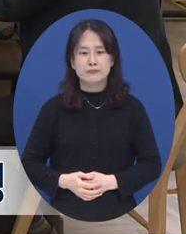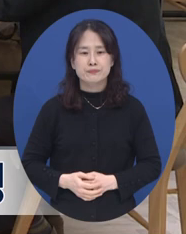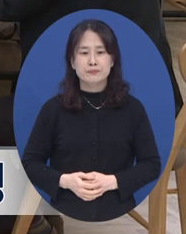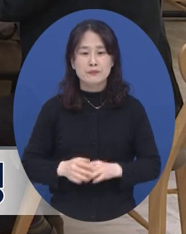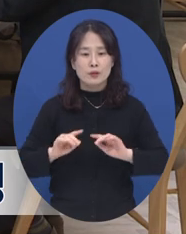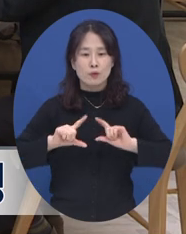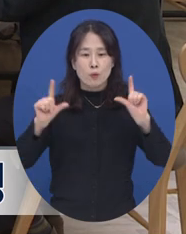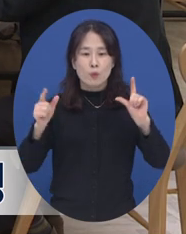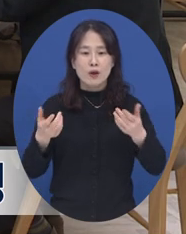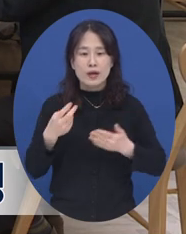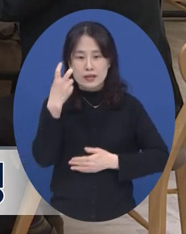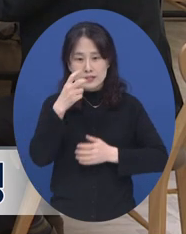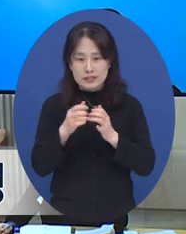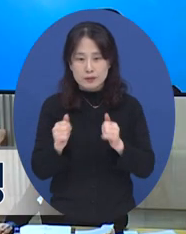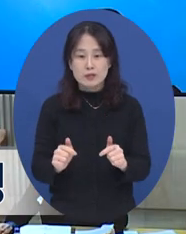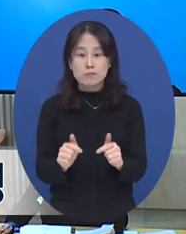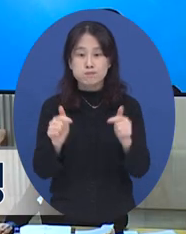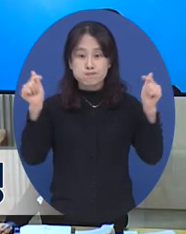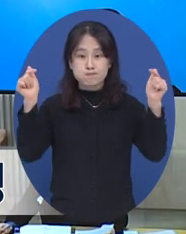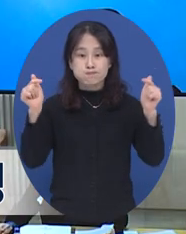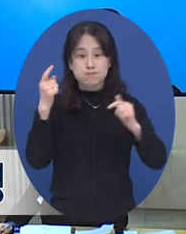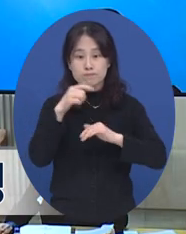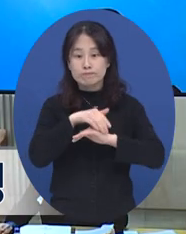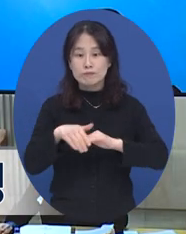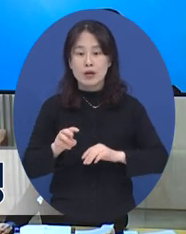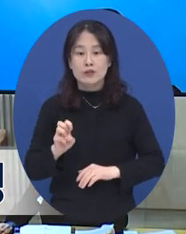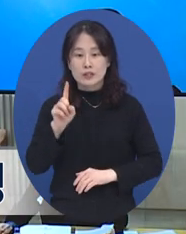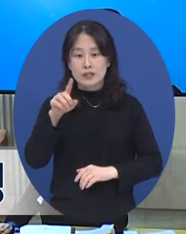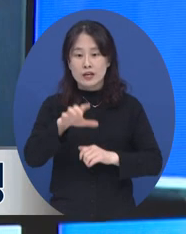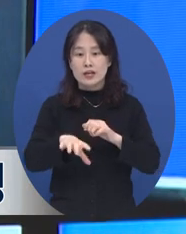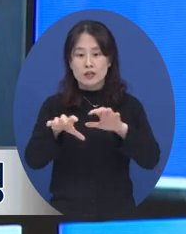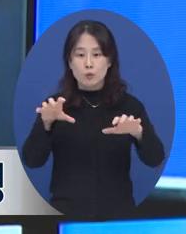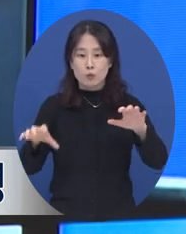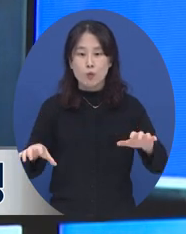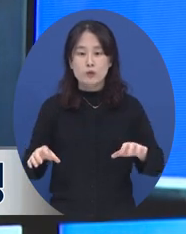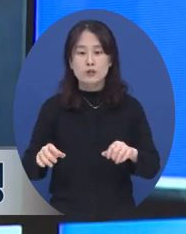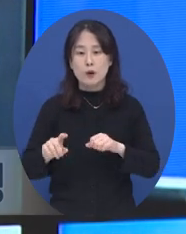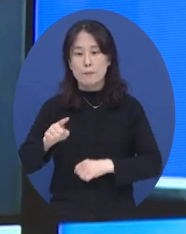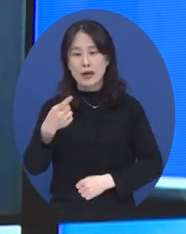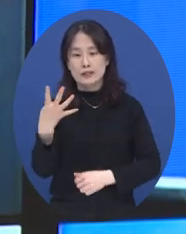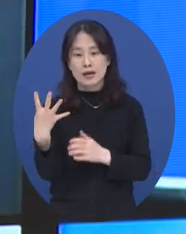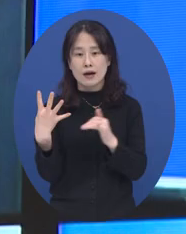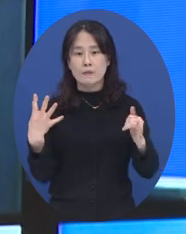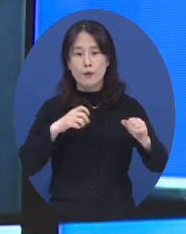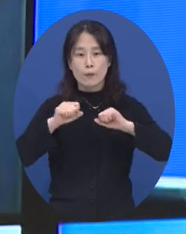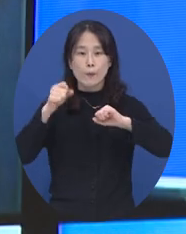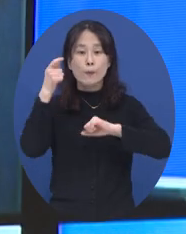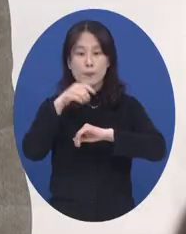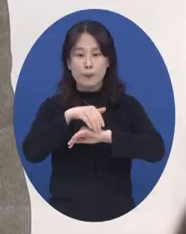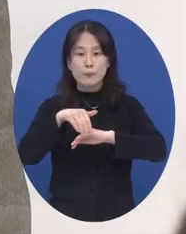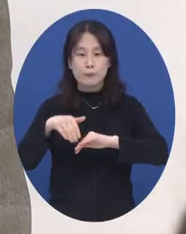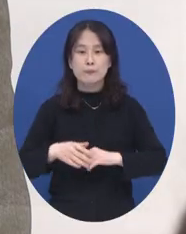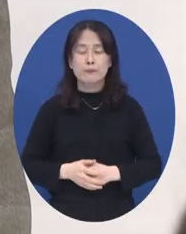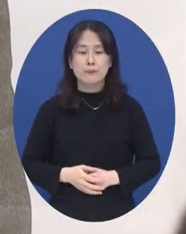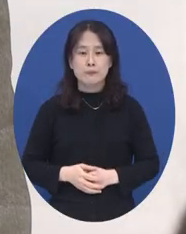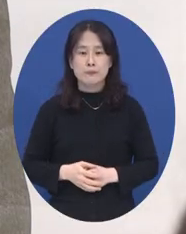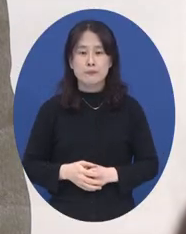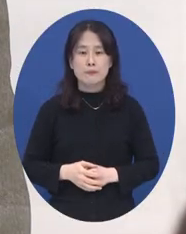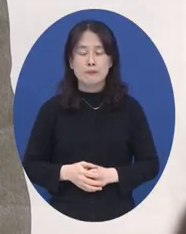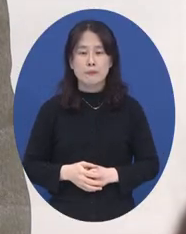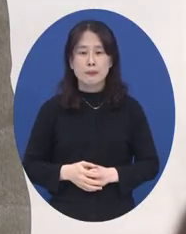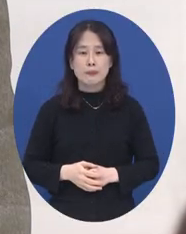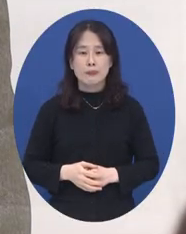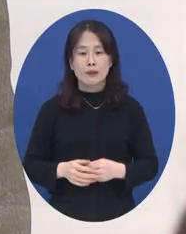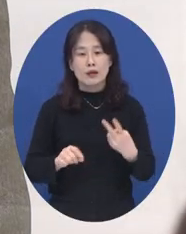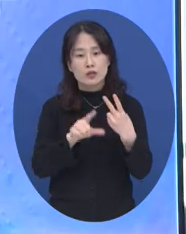올해는 노동 안전 지킴이 를 대폭 늘려 31개 시군 전역에서 백 네 명의 활동합니다 경기도는